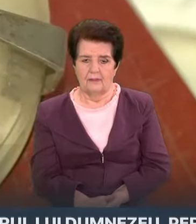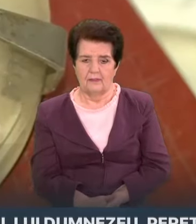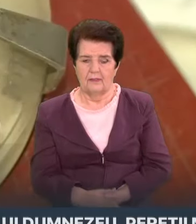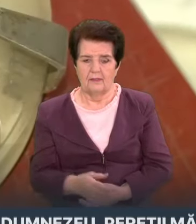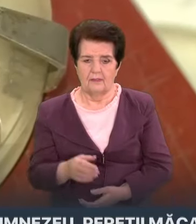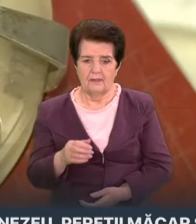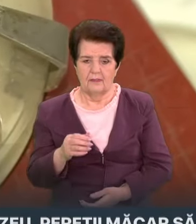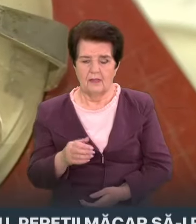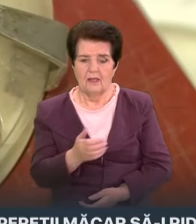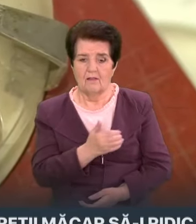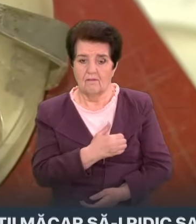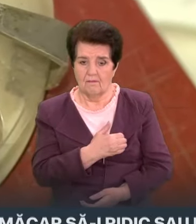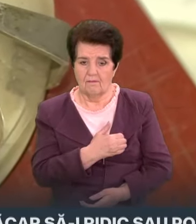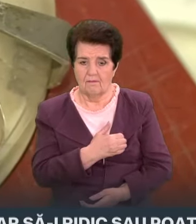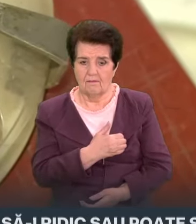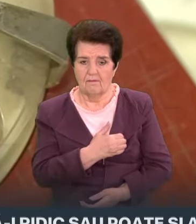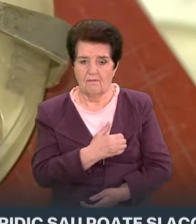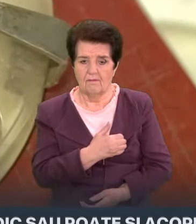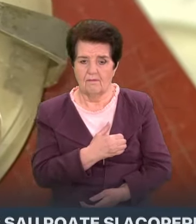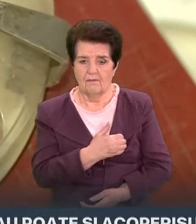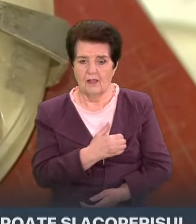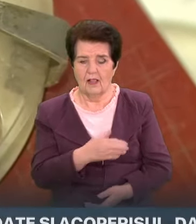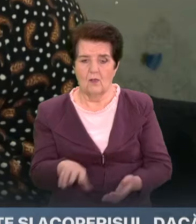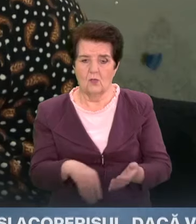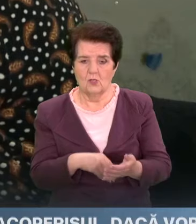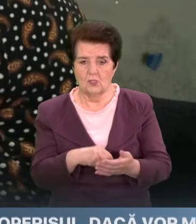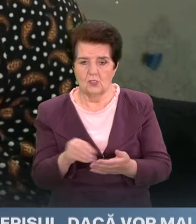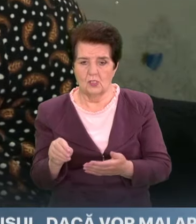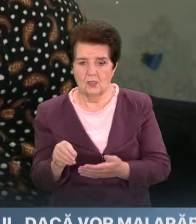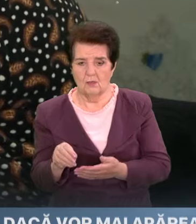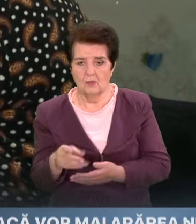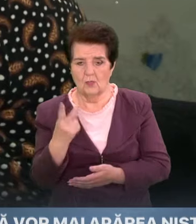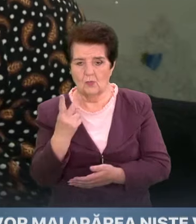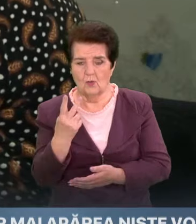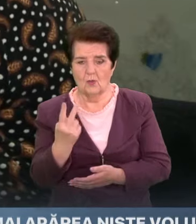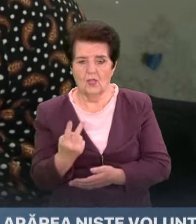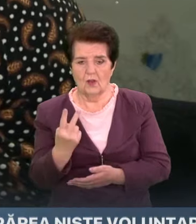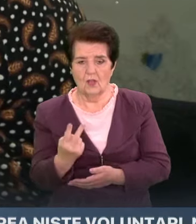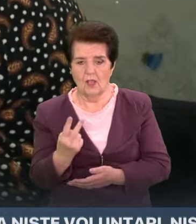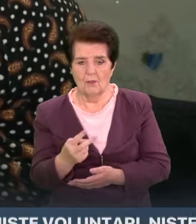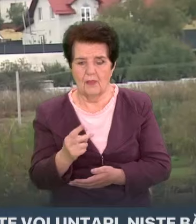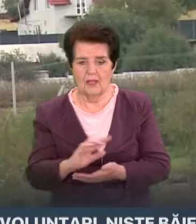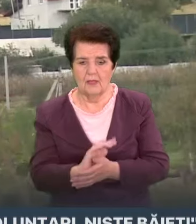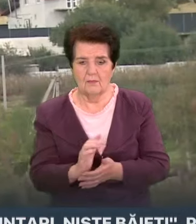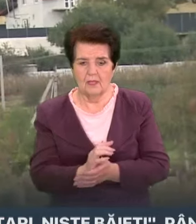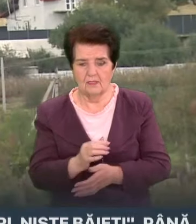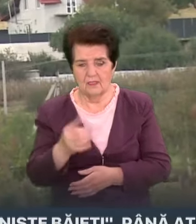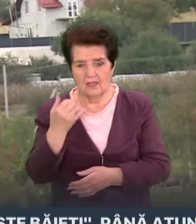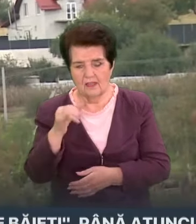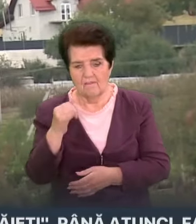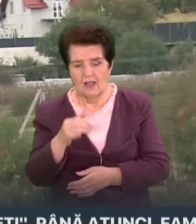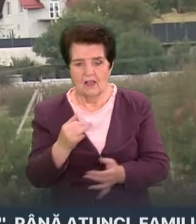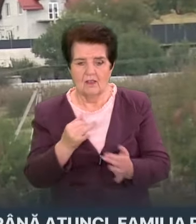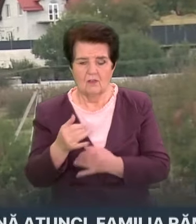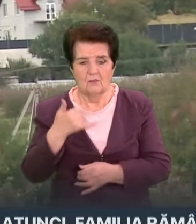Da, vreau să procur vreo 2 kg de brânză de vacă. Valentina